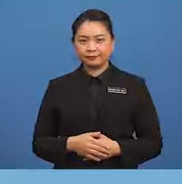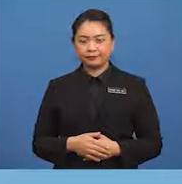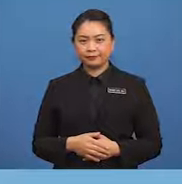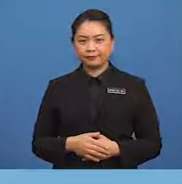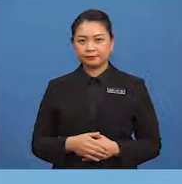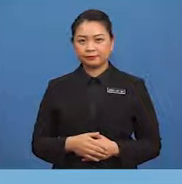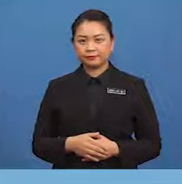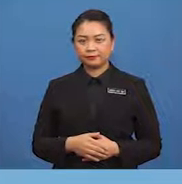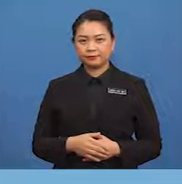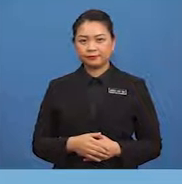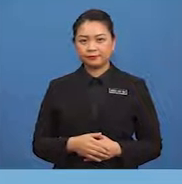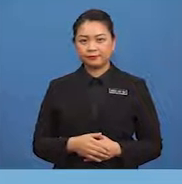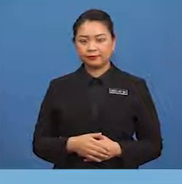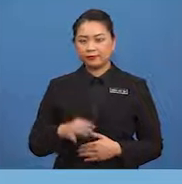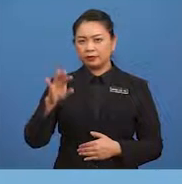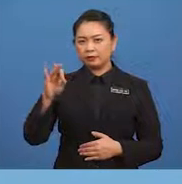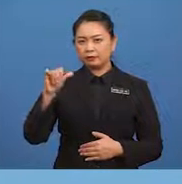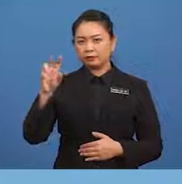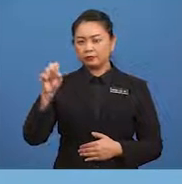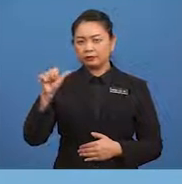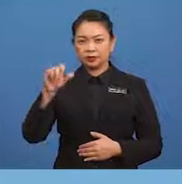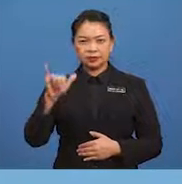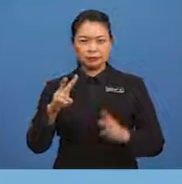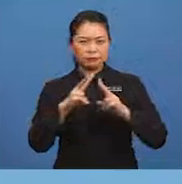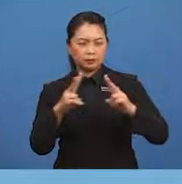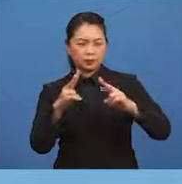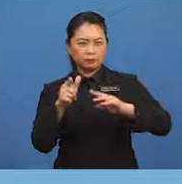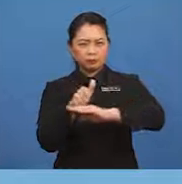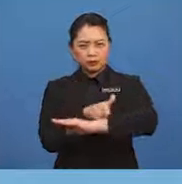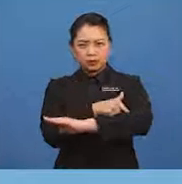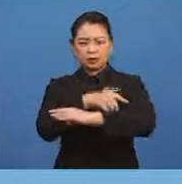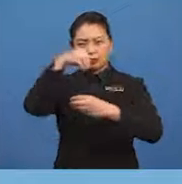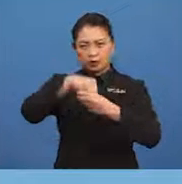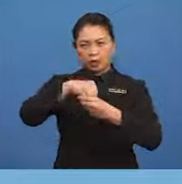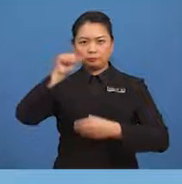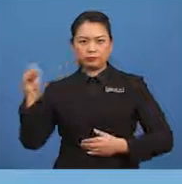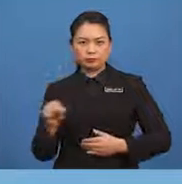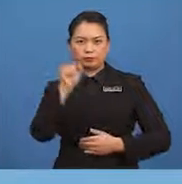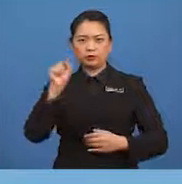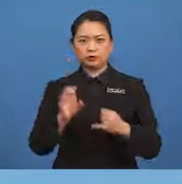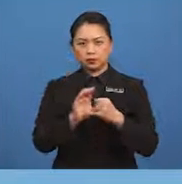Interfasa merupakan fasa yang paling panjang dalam kitar sel.